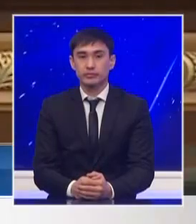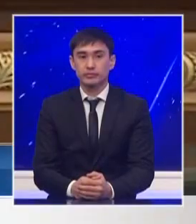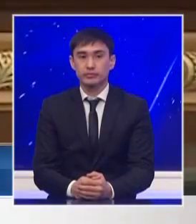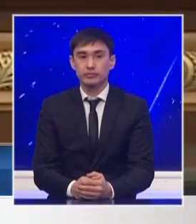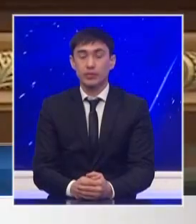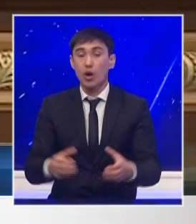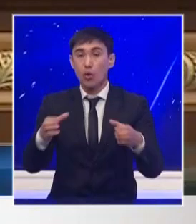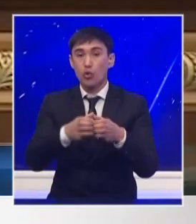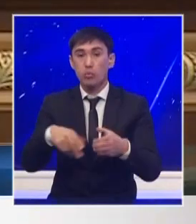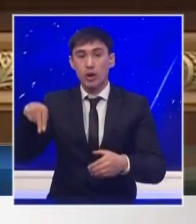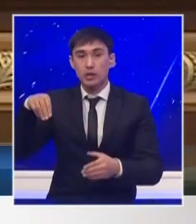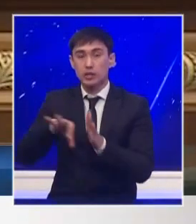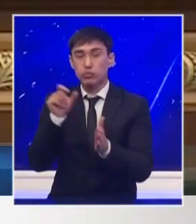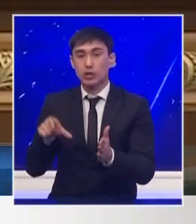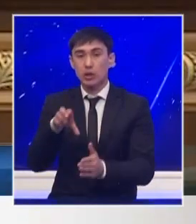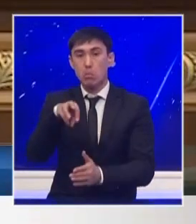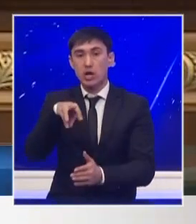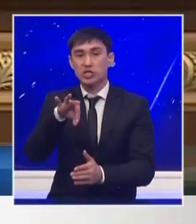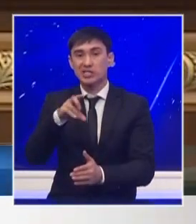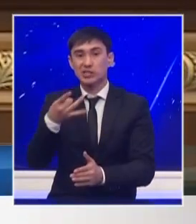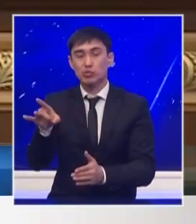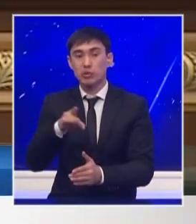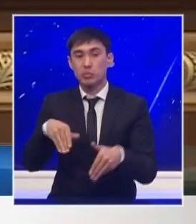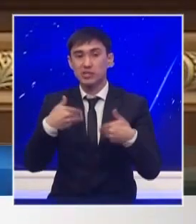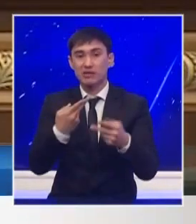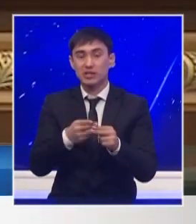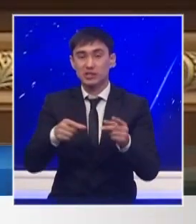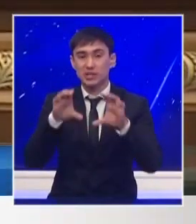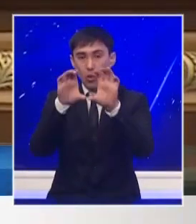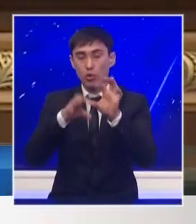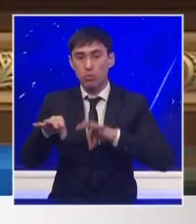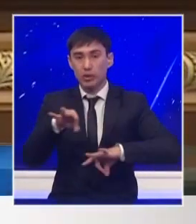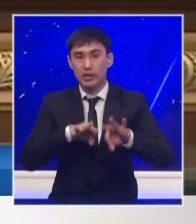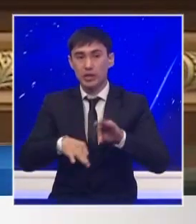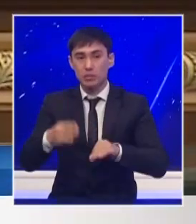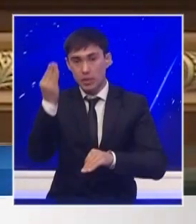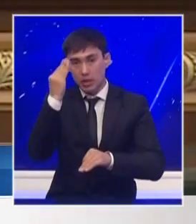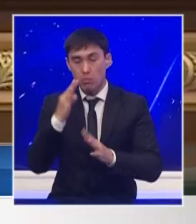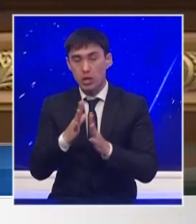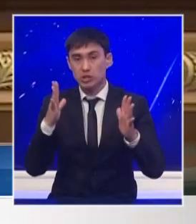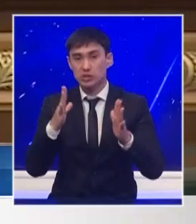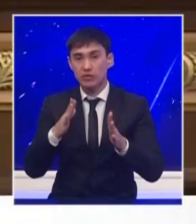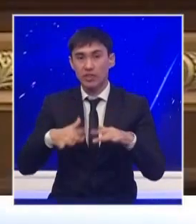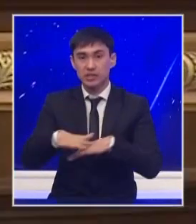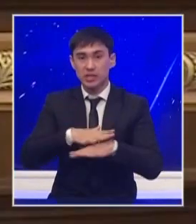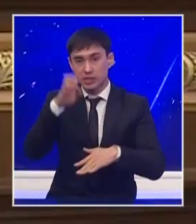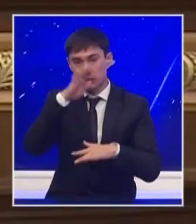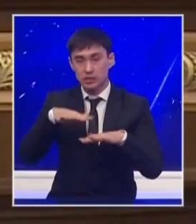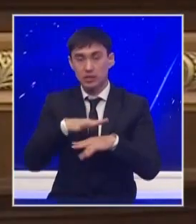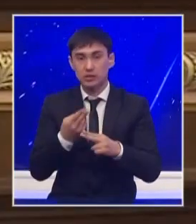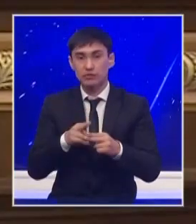группа депутатов мажилисой Республики Представила данный законопроект с учетом мнения подавляющего большинства населения страны